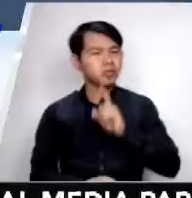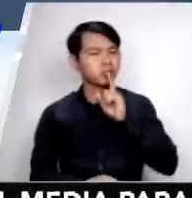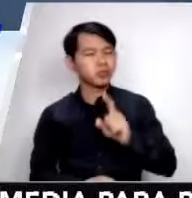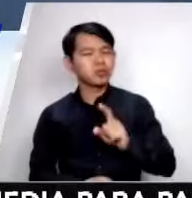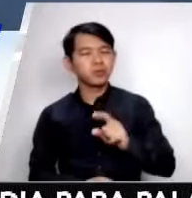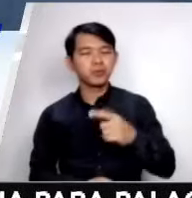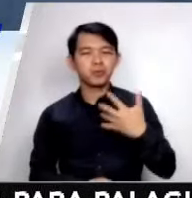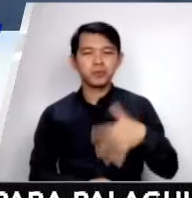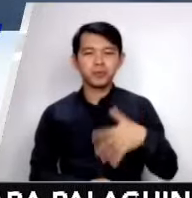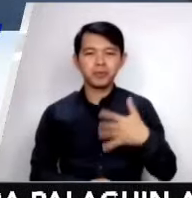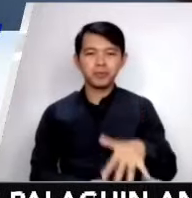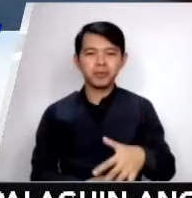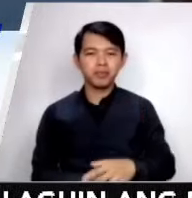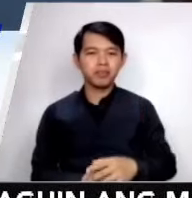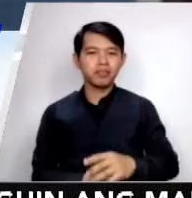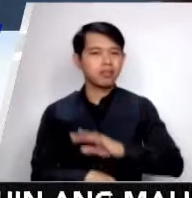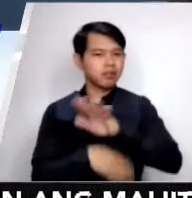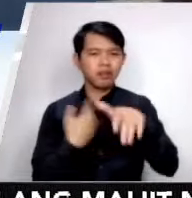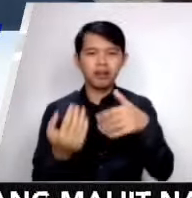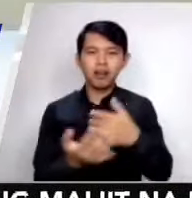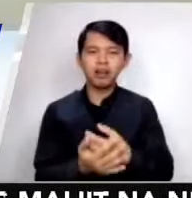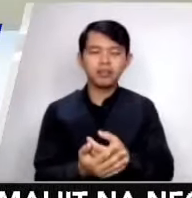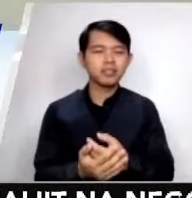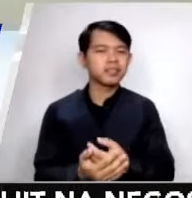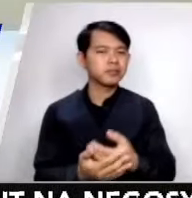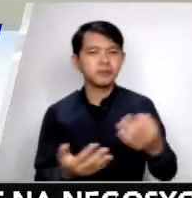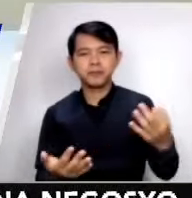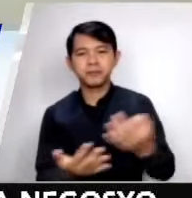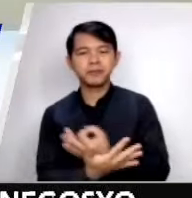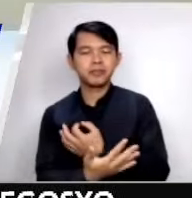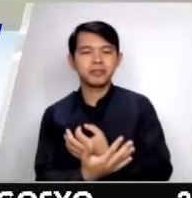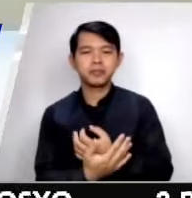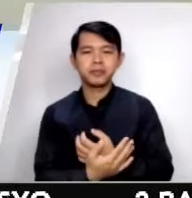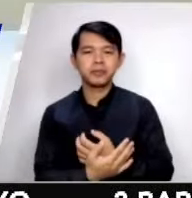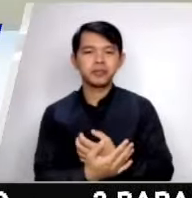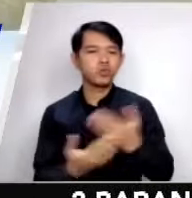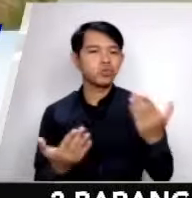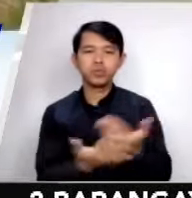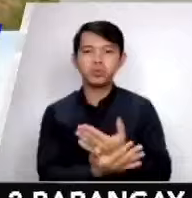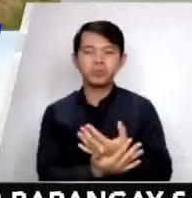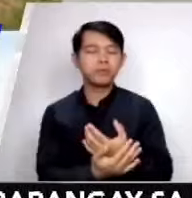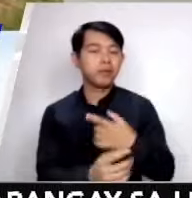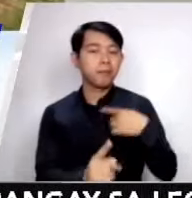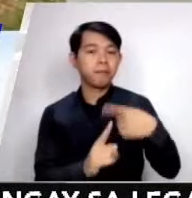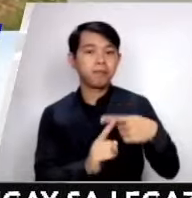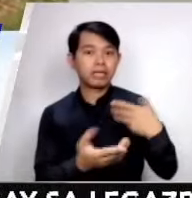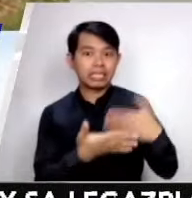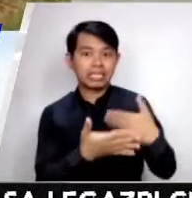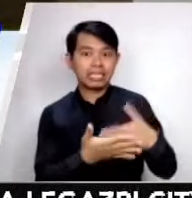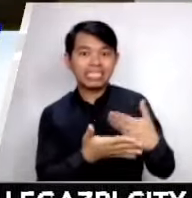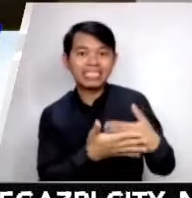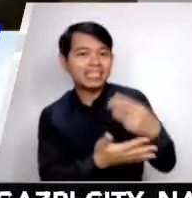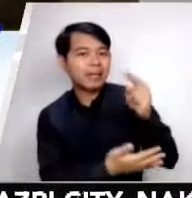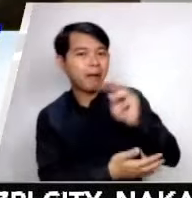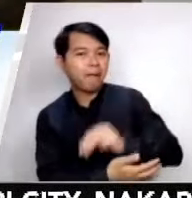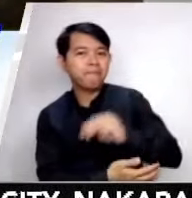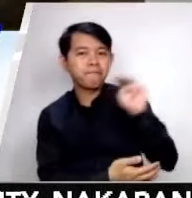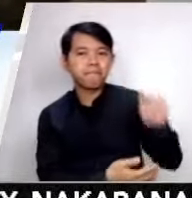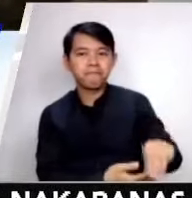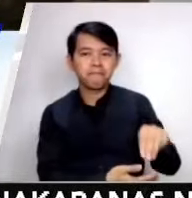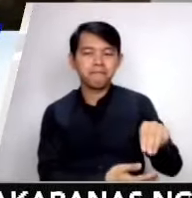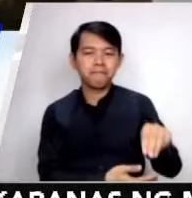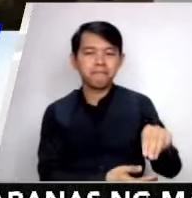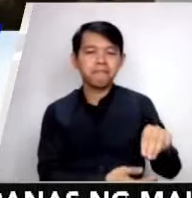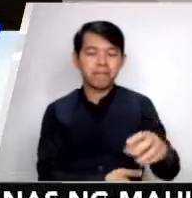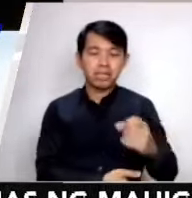was very untouched and that's something that was very evident with the place. Sobrang lapit lang din ito sa Metro Manila. Kaya kung quick getaway ang